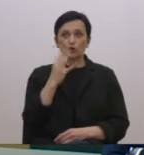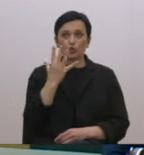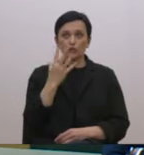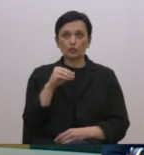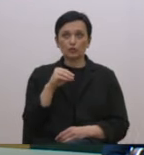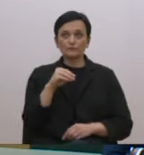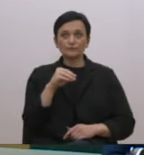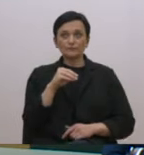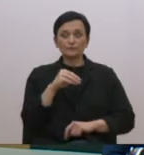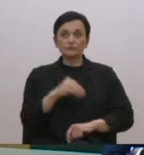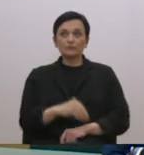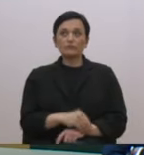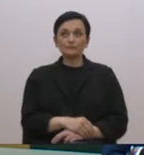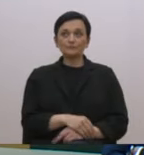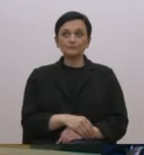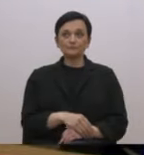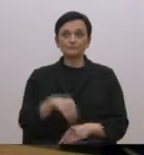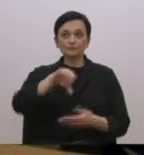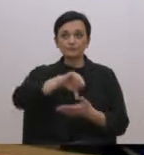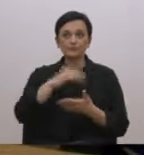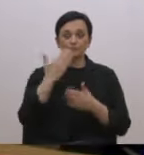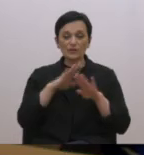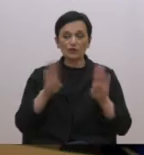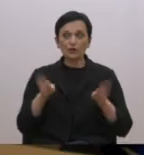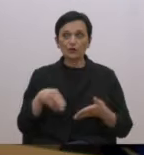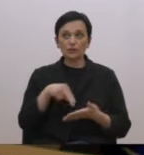წუთი გამოსვლელი ტრიბუნიდან.